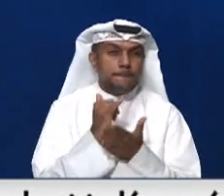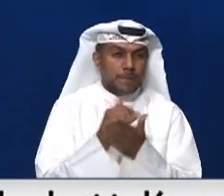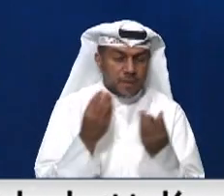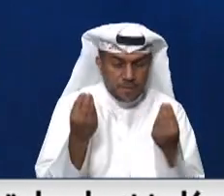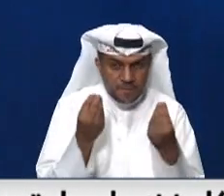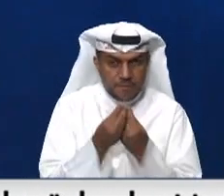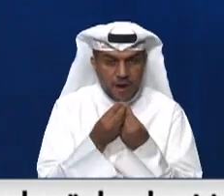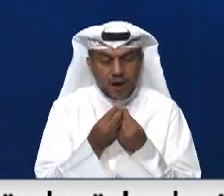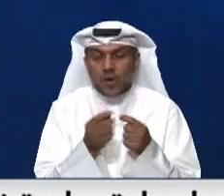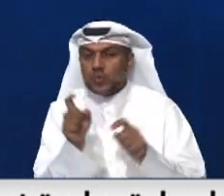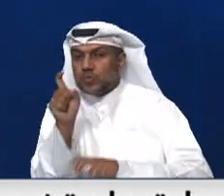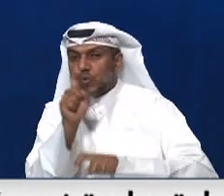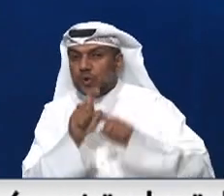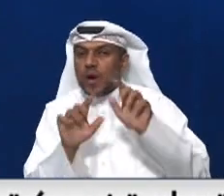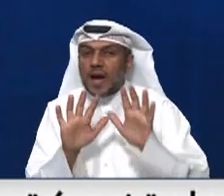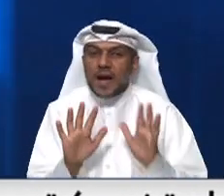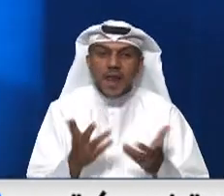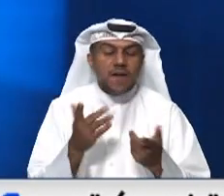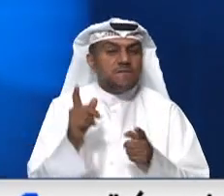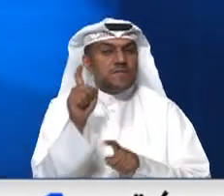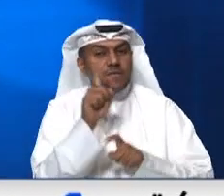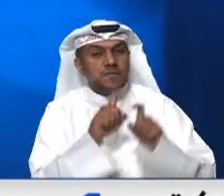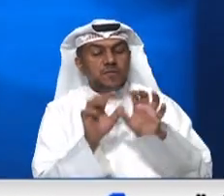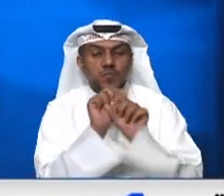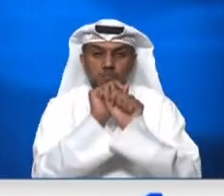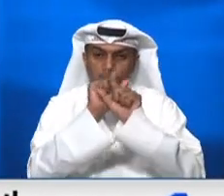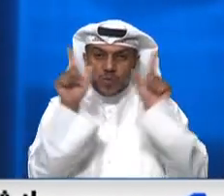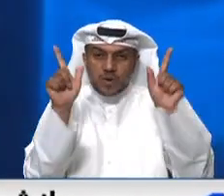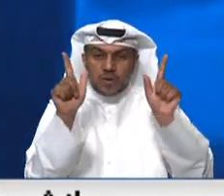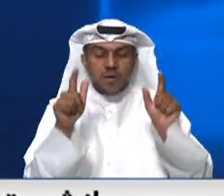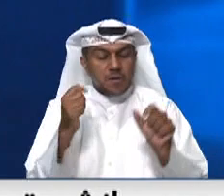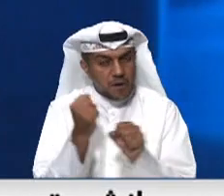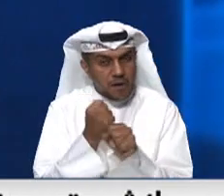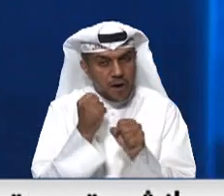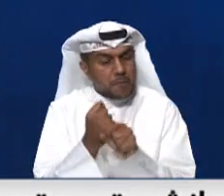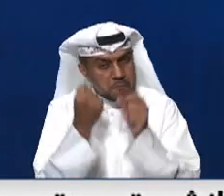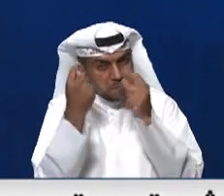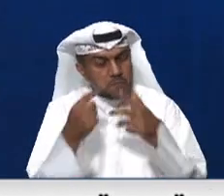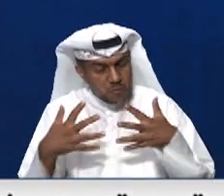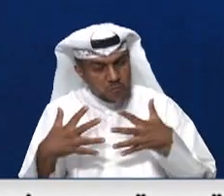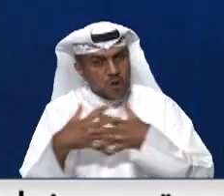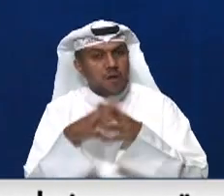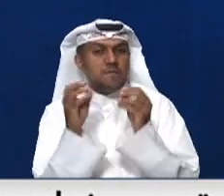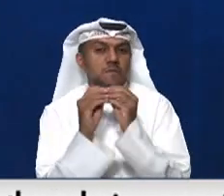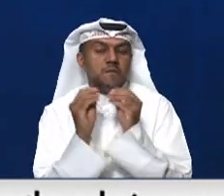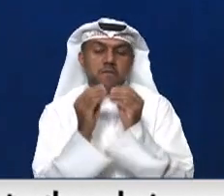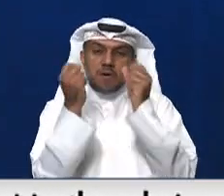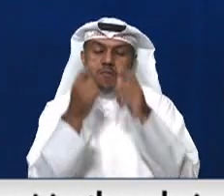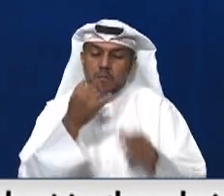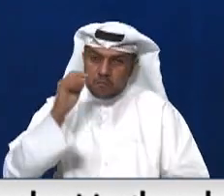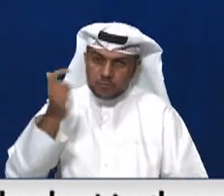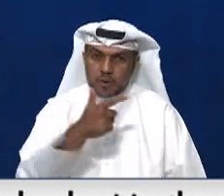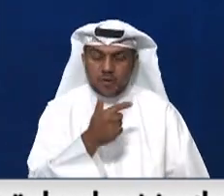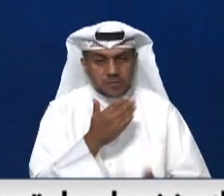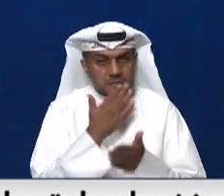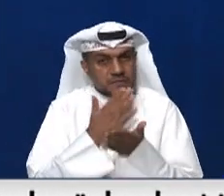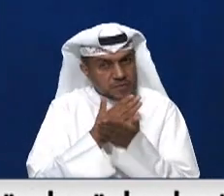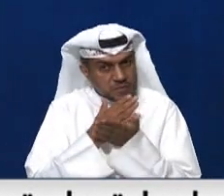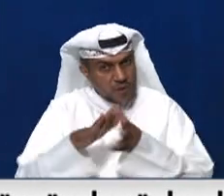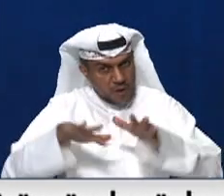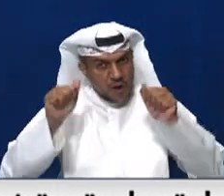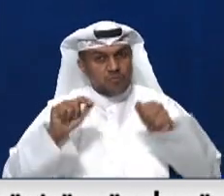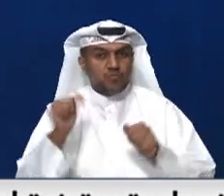العراقيين والتي أيضا شهدت التزاما واضحا من قبل الجانب العراقي لإنهاء هذا الملف الإنساني